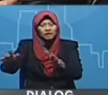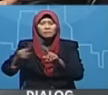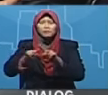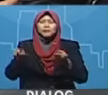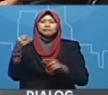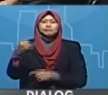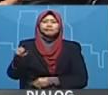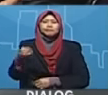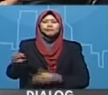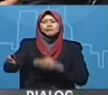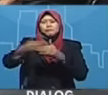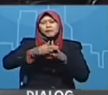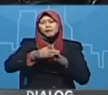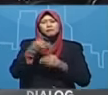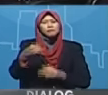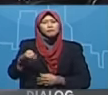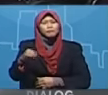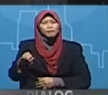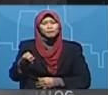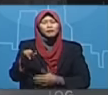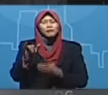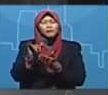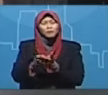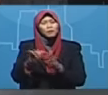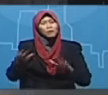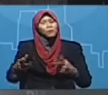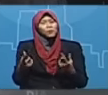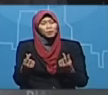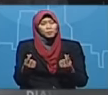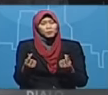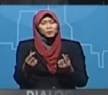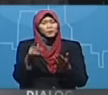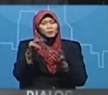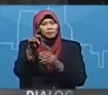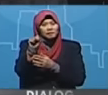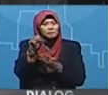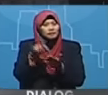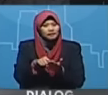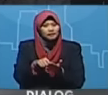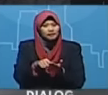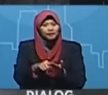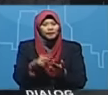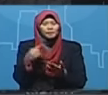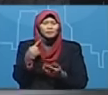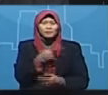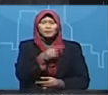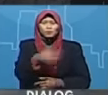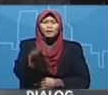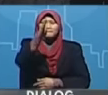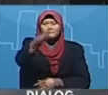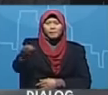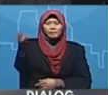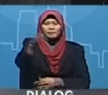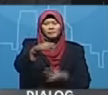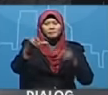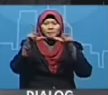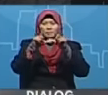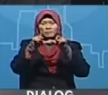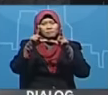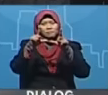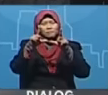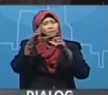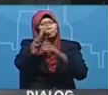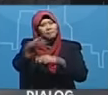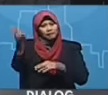Mm-hmm. Jadi apa yang tindakan telah kita buat dalam kes berkaitan tadi, syarikat ni kita telah pembatalkan lisen. Okey. Sebabkan itu